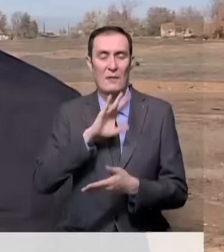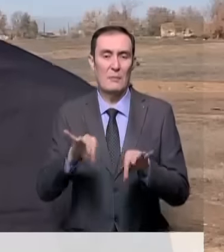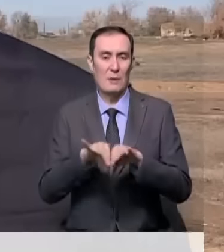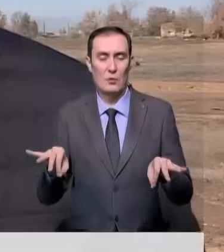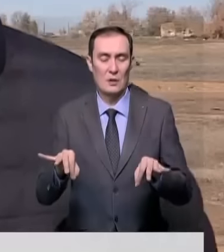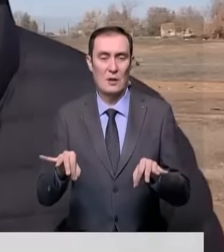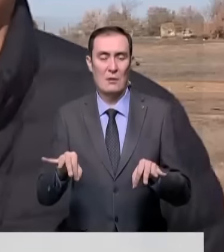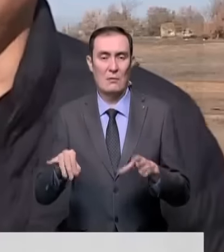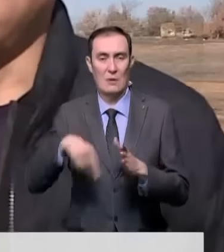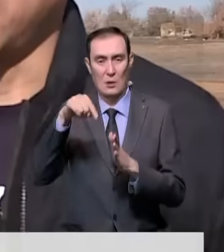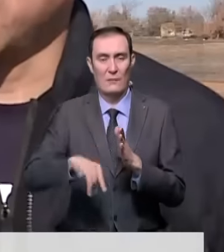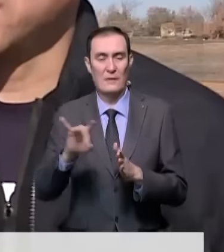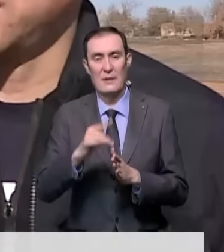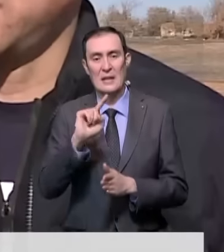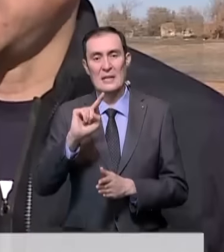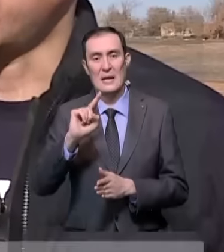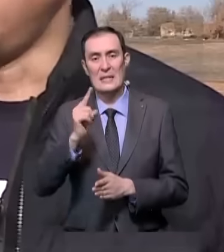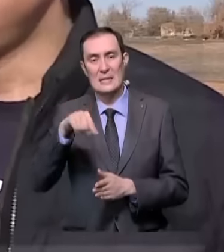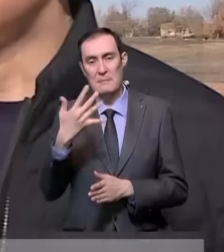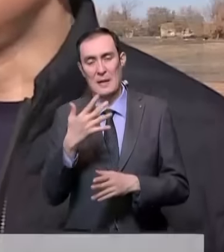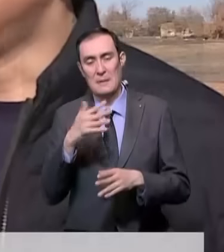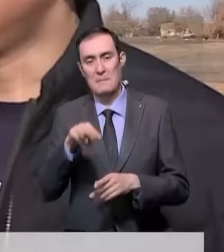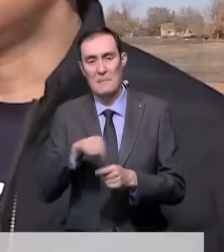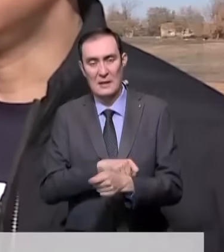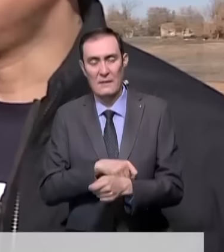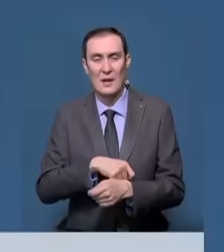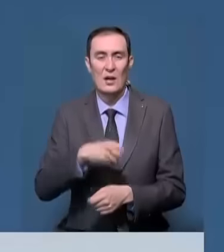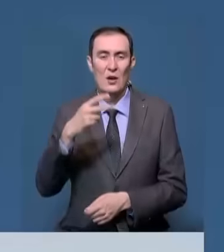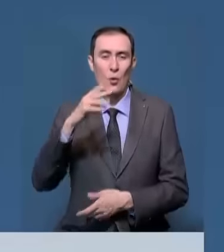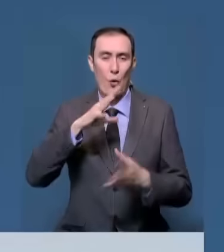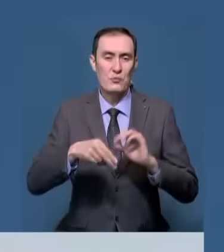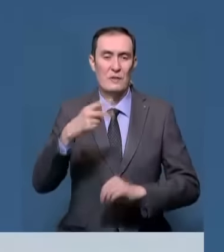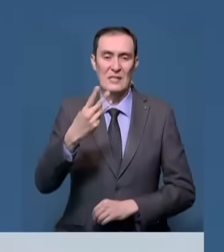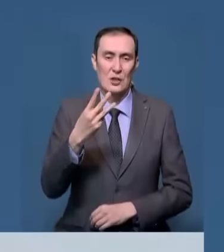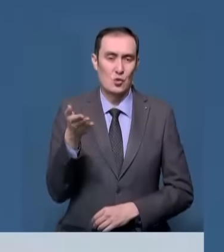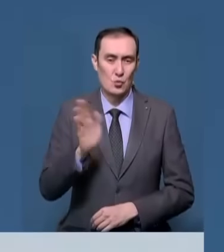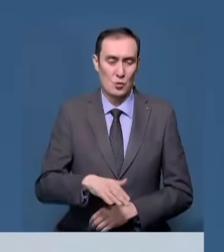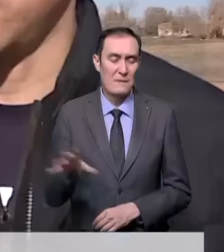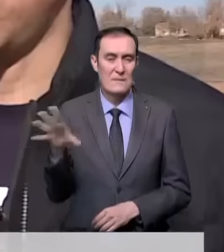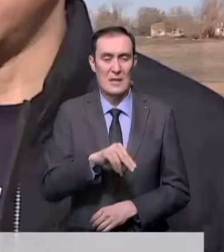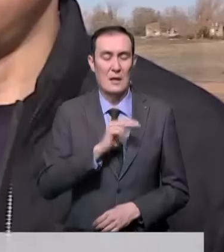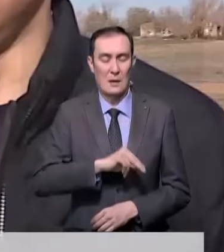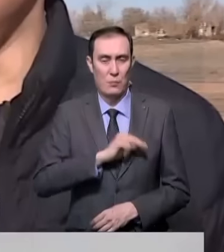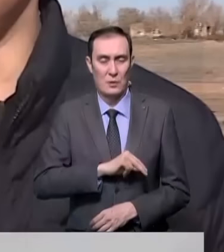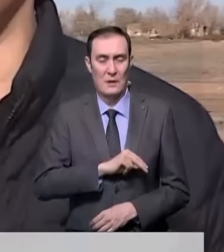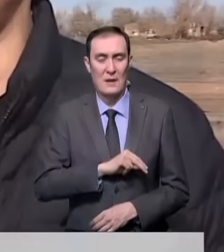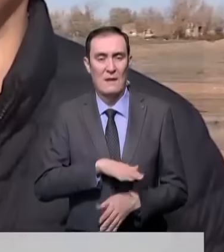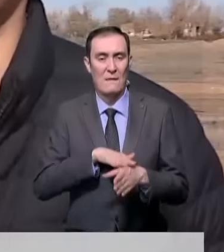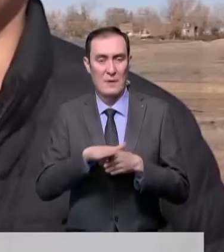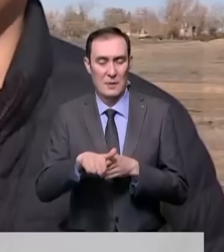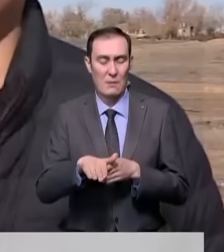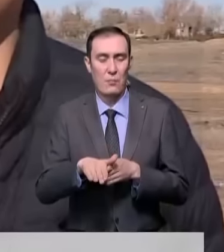водопроводный колодцы размером 1,5 метра в количестве 23 штуки. Все работы произведены